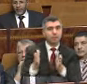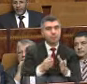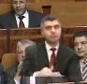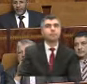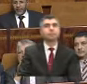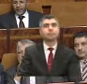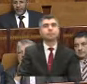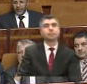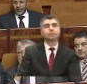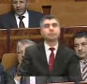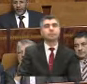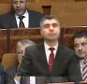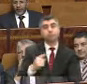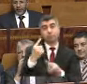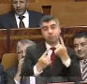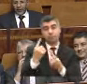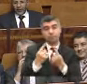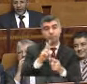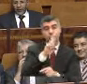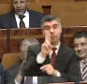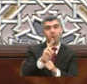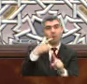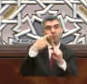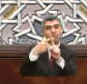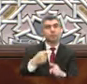شكرا. هل هناك من تعقيبات اضافيه اخرى؟